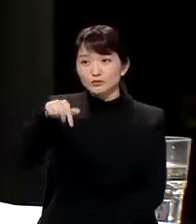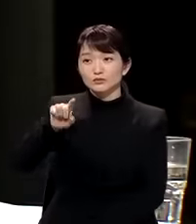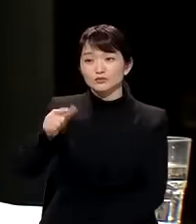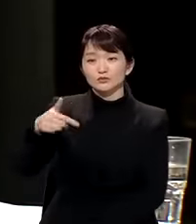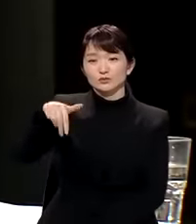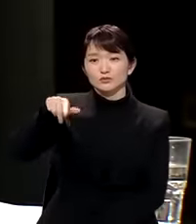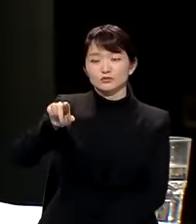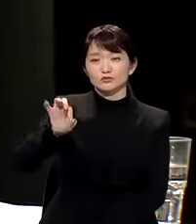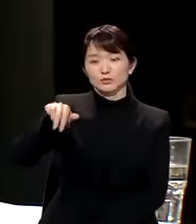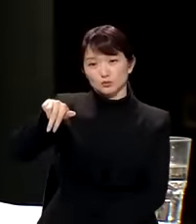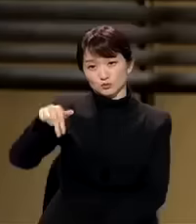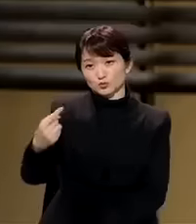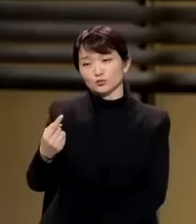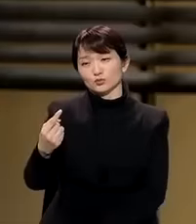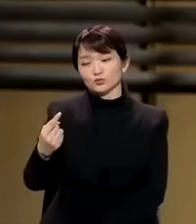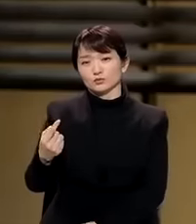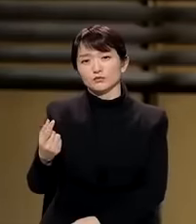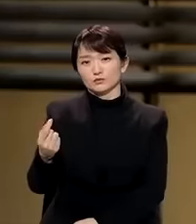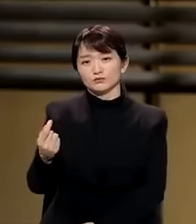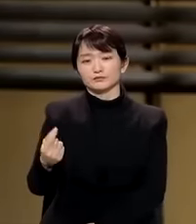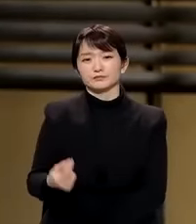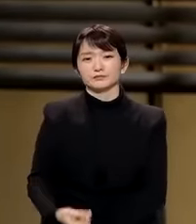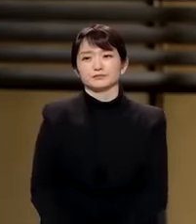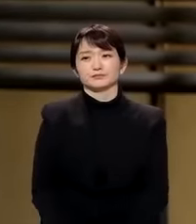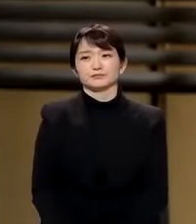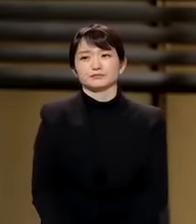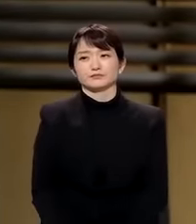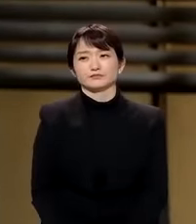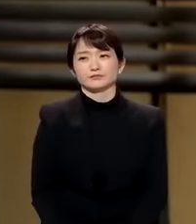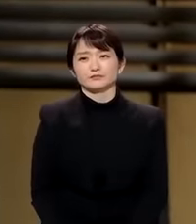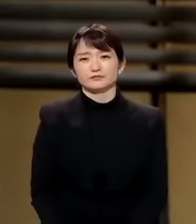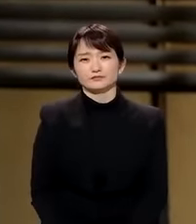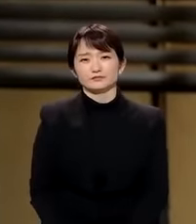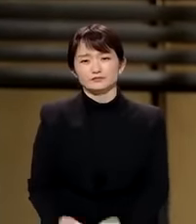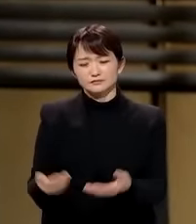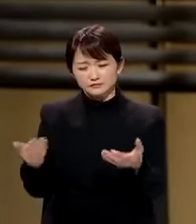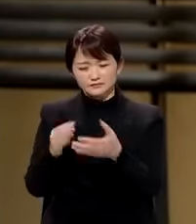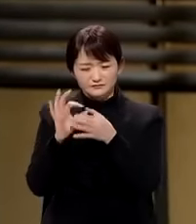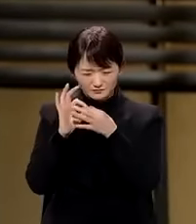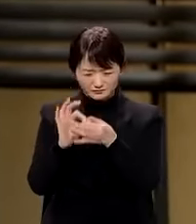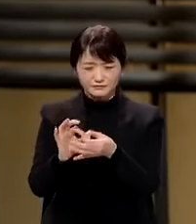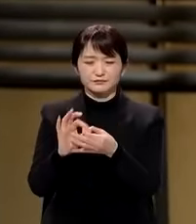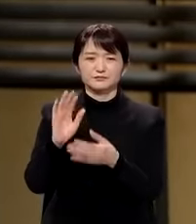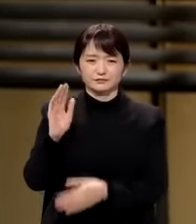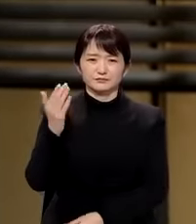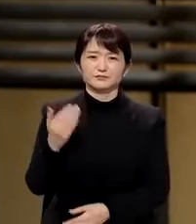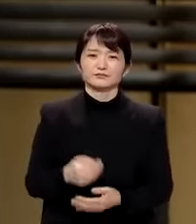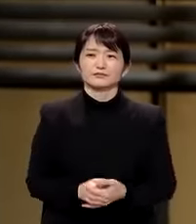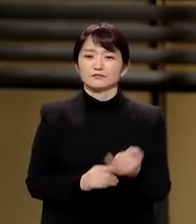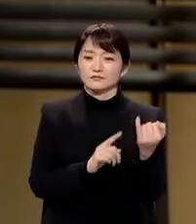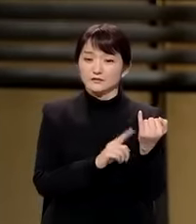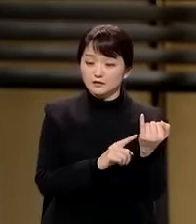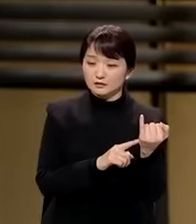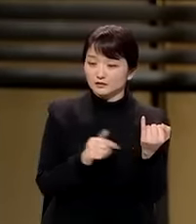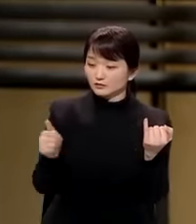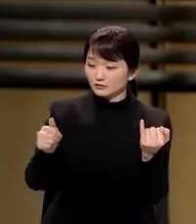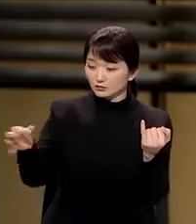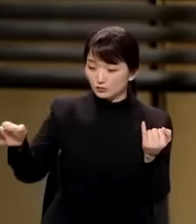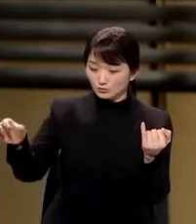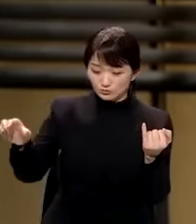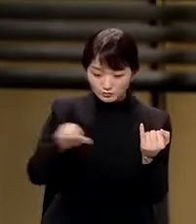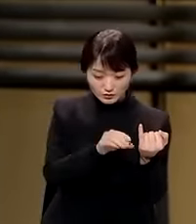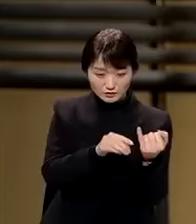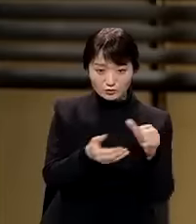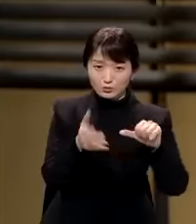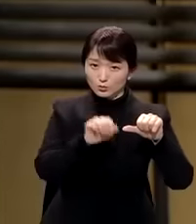그러게나 말입니다 이런 일들은 사실 어찌된 일이지 참 끊이지가 않습니다 근데 아까 결국에는 여성이 남성으로 받은 돈이 한 5건 가까이